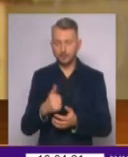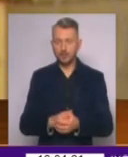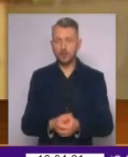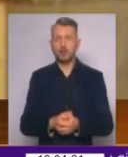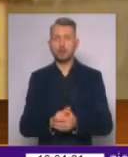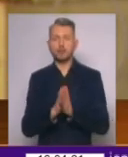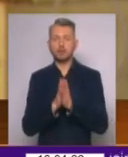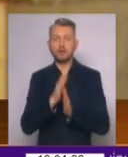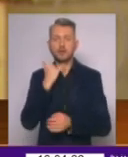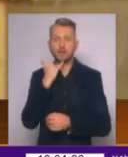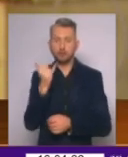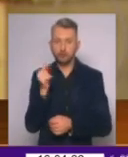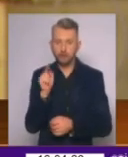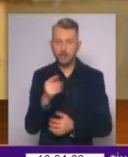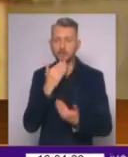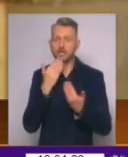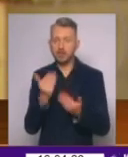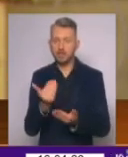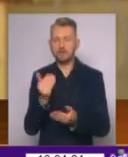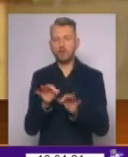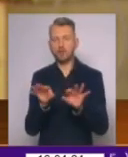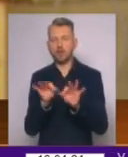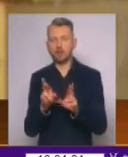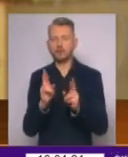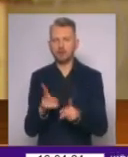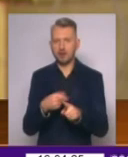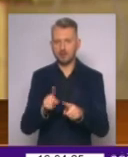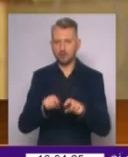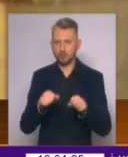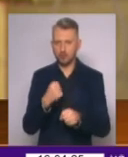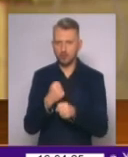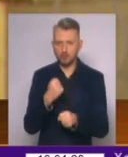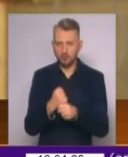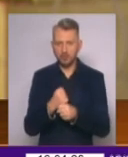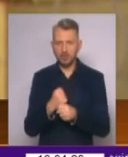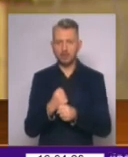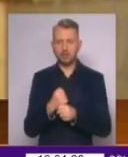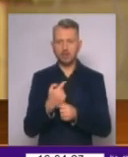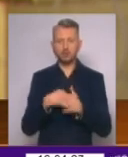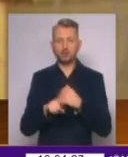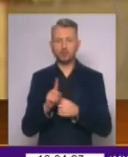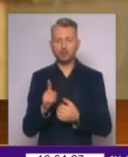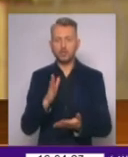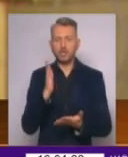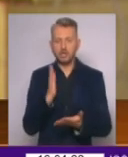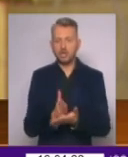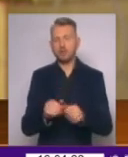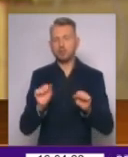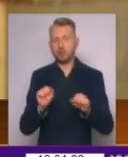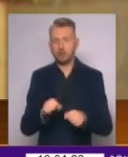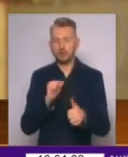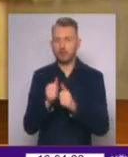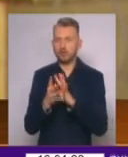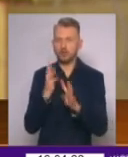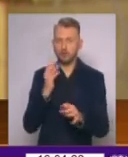Будь ласка, зателефонуйте, зверніться, вам пояснять, яким чином це можна зробити, тому що дійсно є можливість